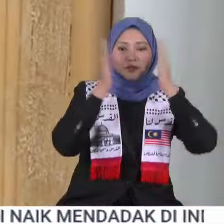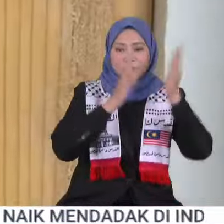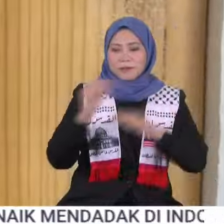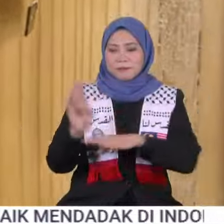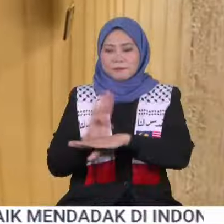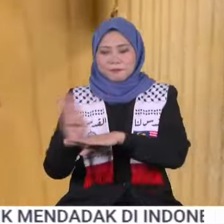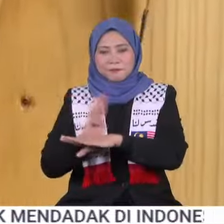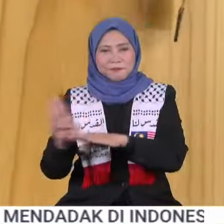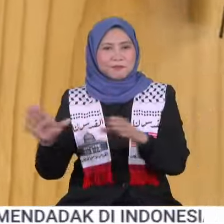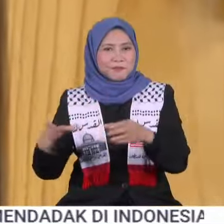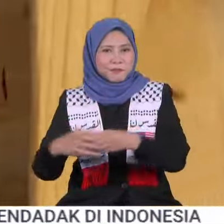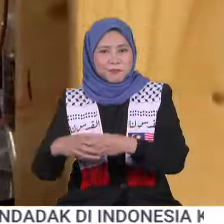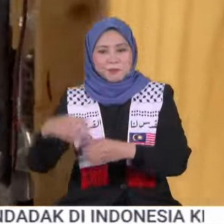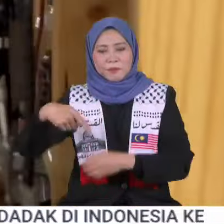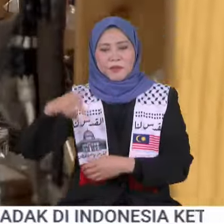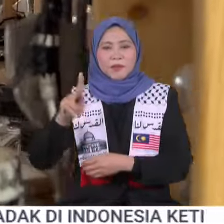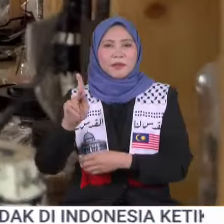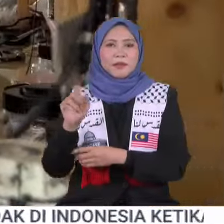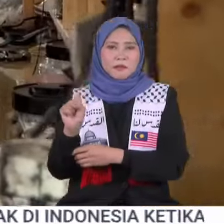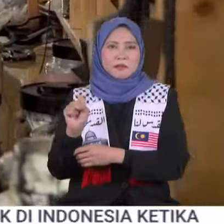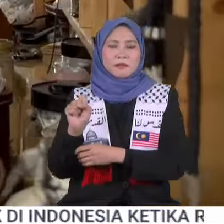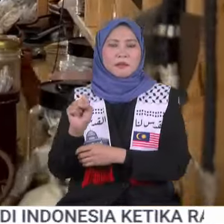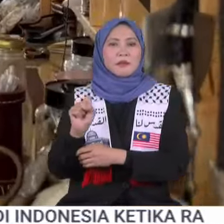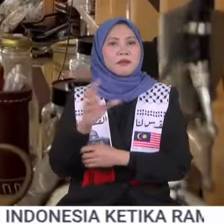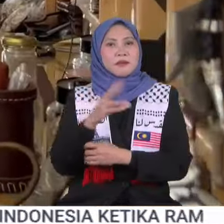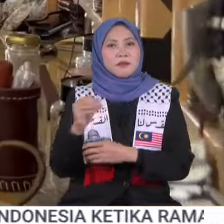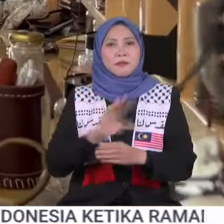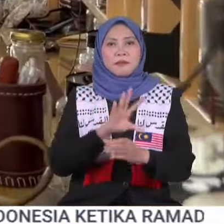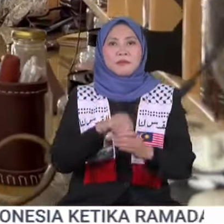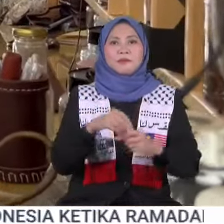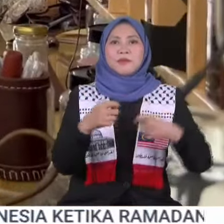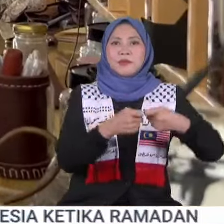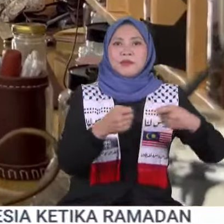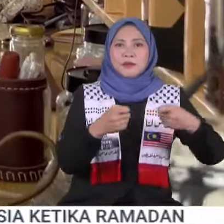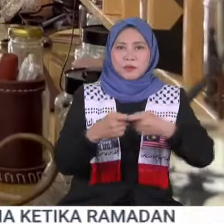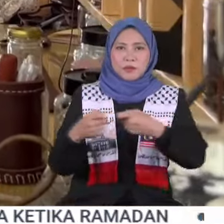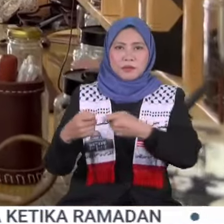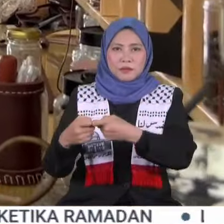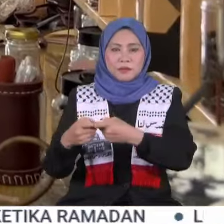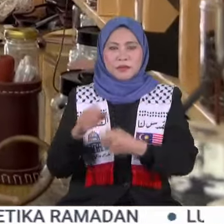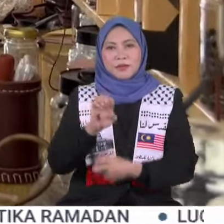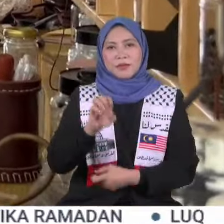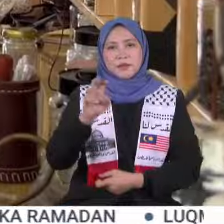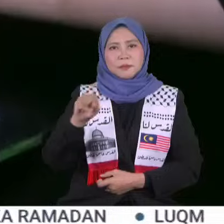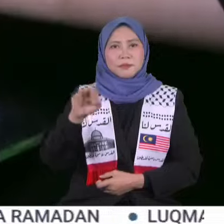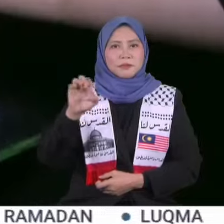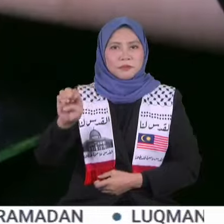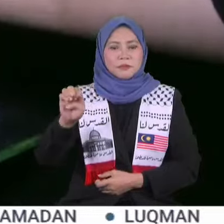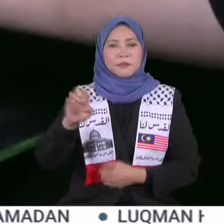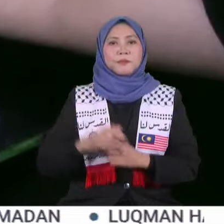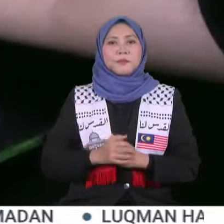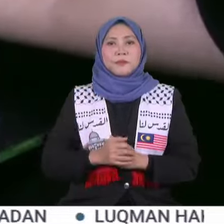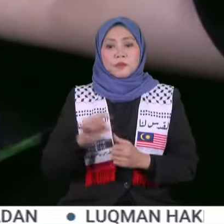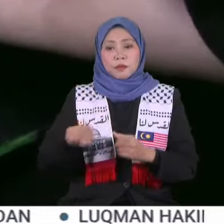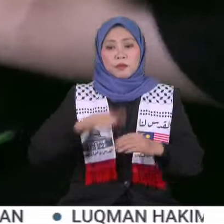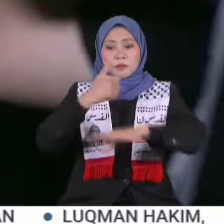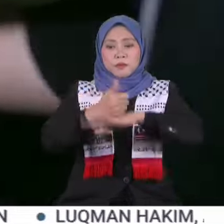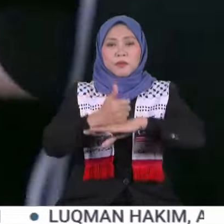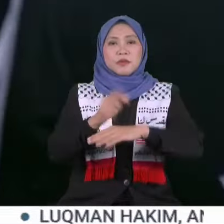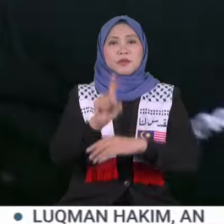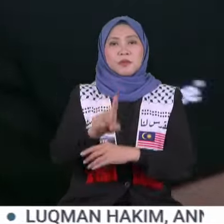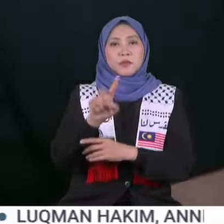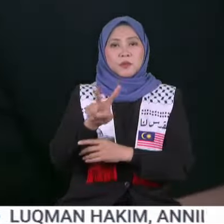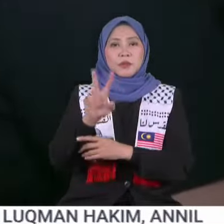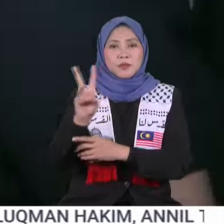perusahaan kecil dan sederhana PKS terutamanya dalam sektor elektrik dan elektron en ia telah mewujudkan